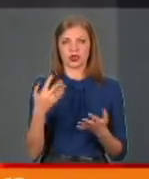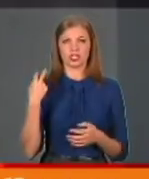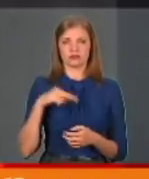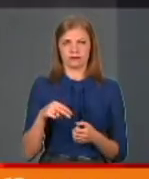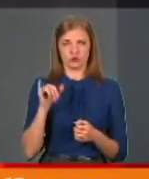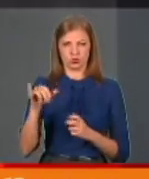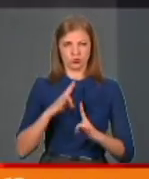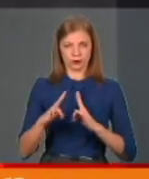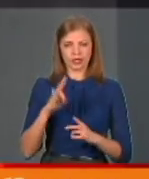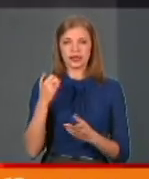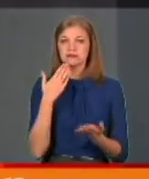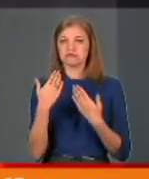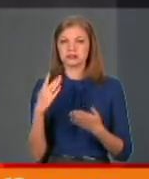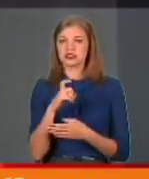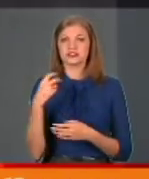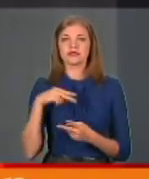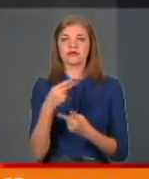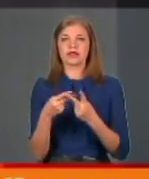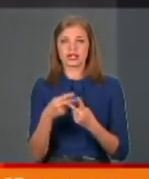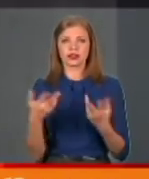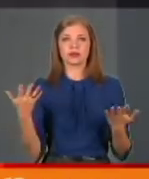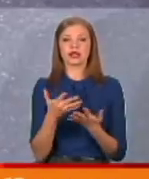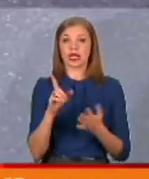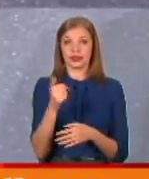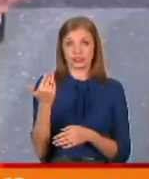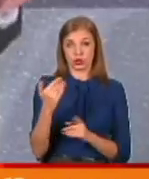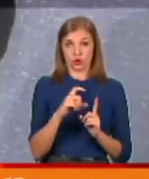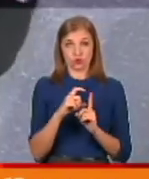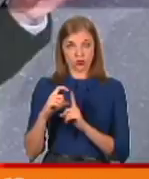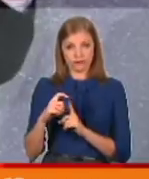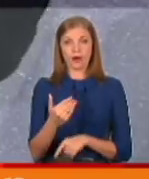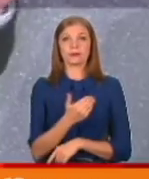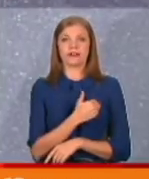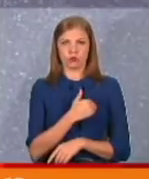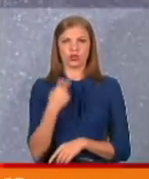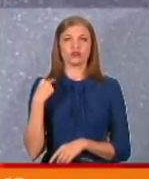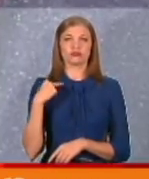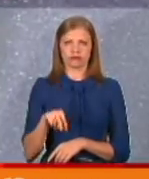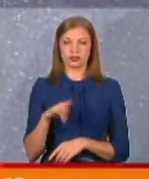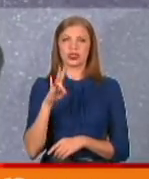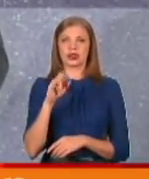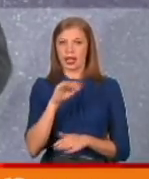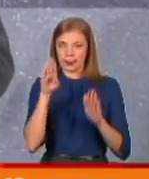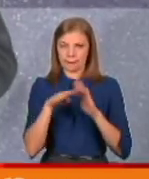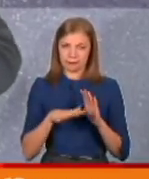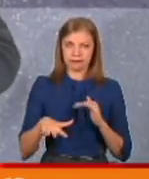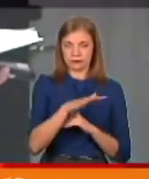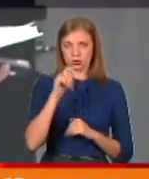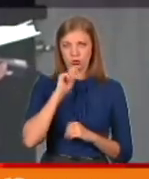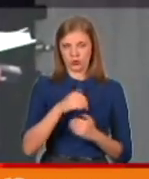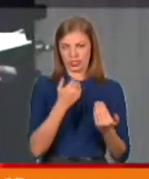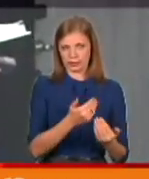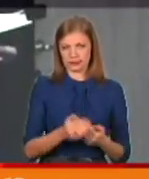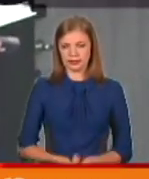тримають бойовики, та поспілкувався із в'язнями, які, за його словами, воліють відбувати покарання на підконтрольній